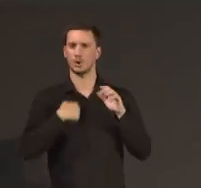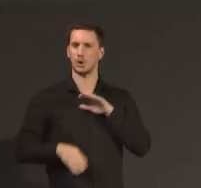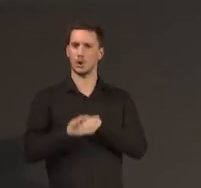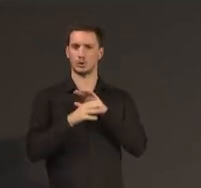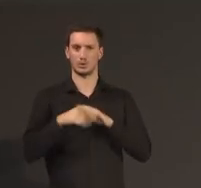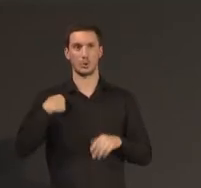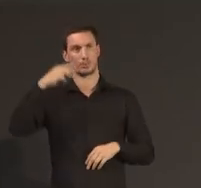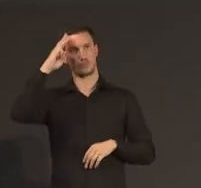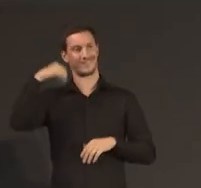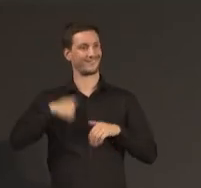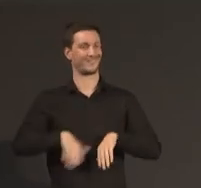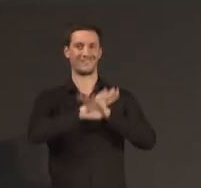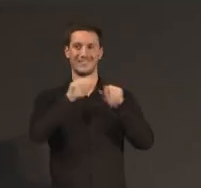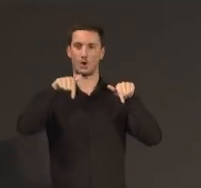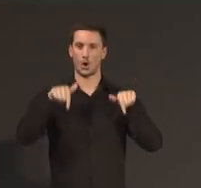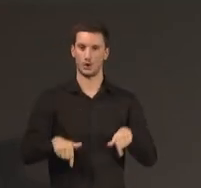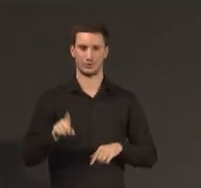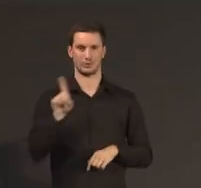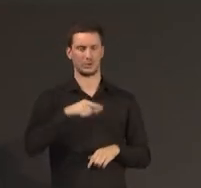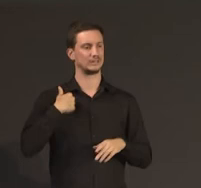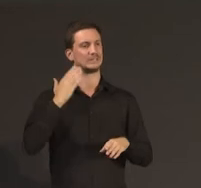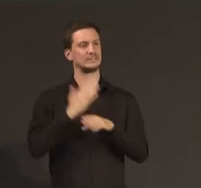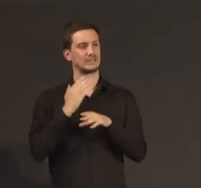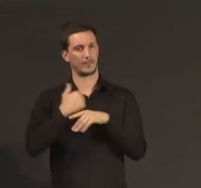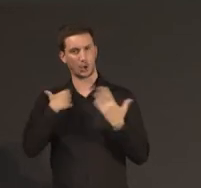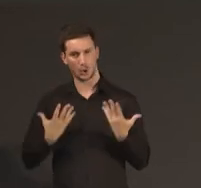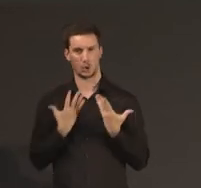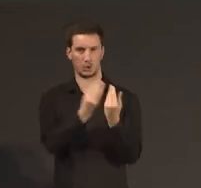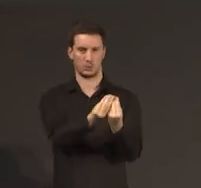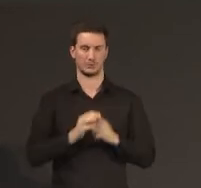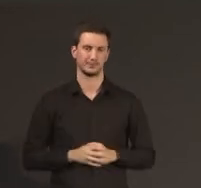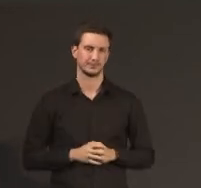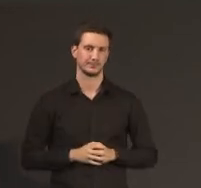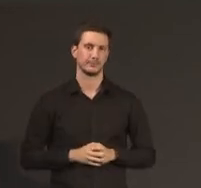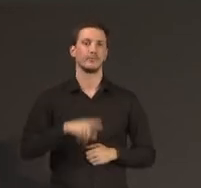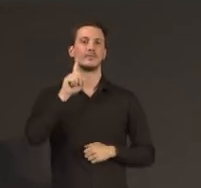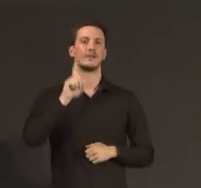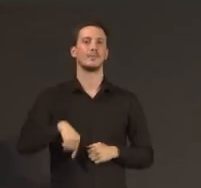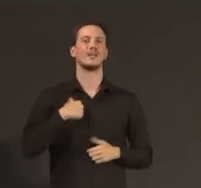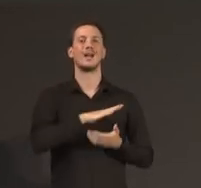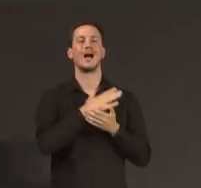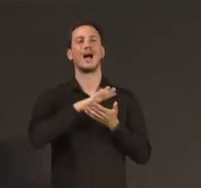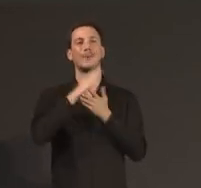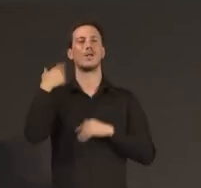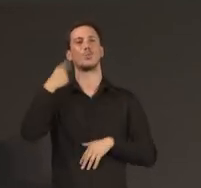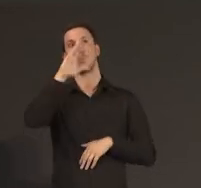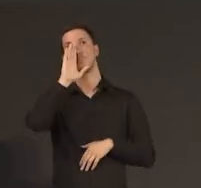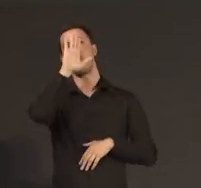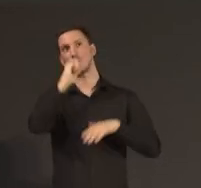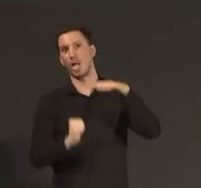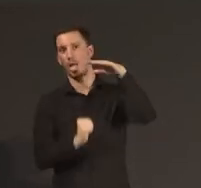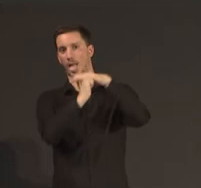per nosaltres no està aquí, no acaba aquí i sempre estarem al vostre costat. Us he parlat d'un cim, d'una